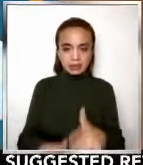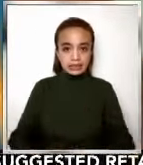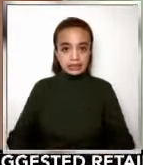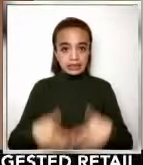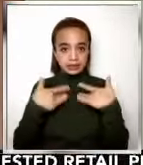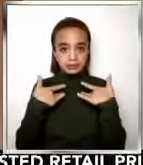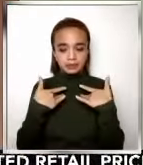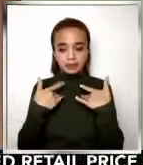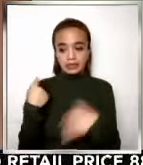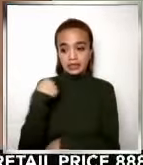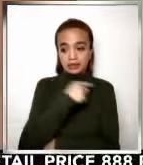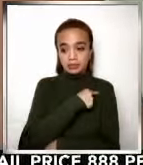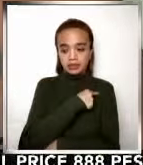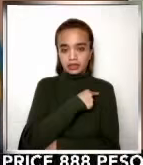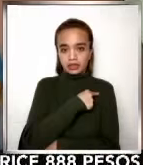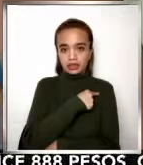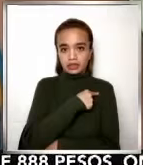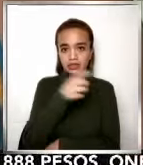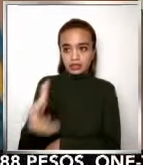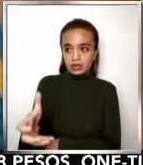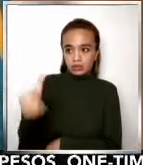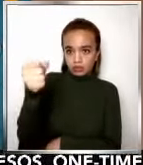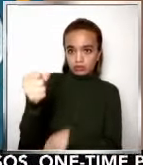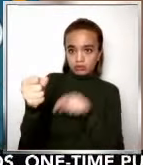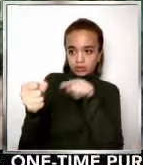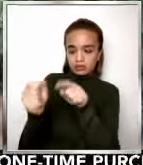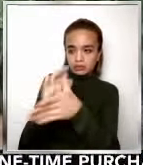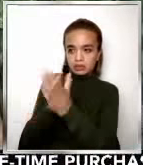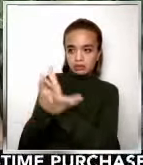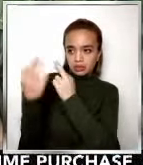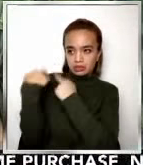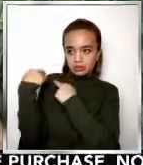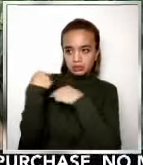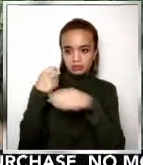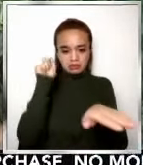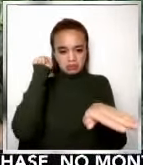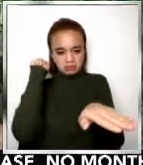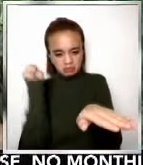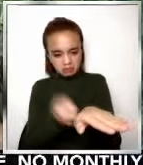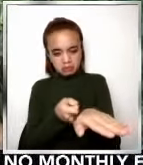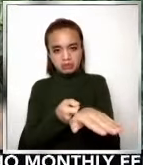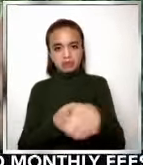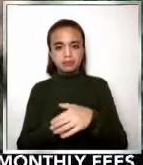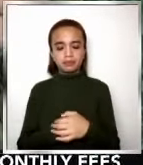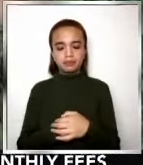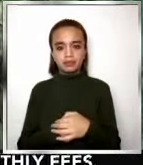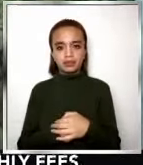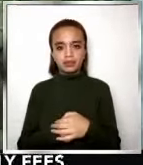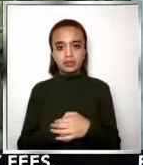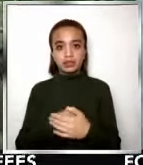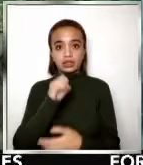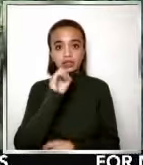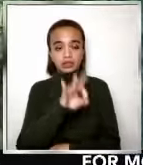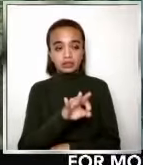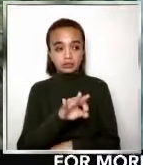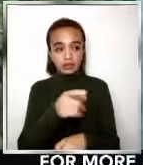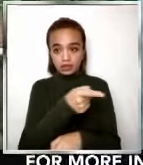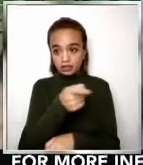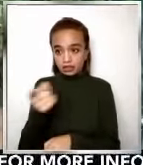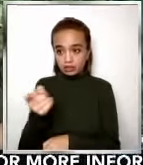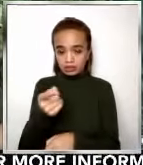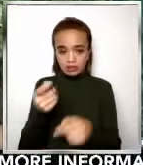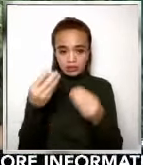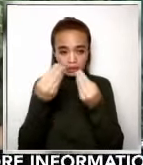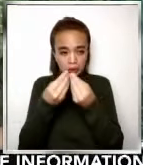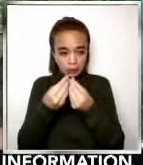i-hold siya or panagutin dun sa sasakyan na binasag niya. Eh kung pinanayin nyo sana ang lamig ng ulo nyo, lima kayo eh, isa lang